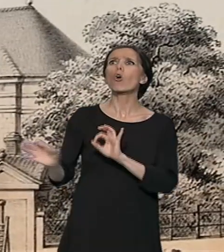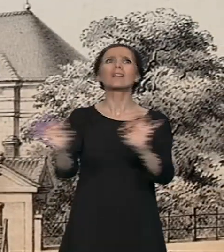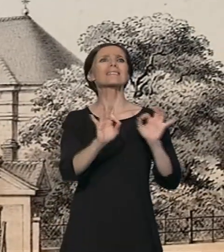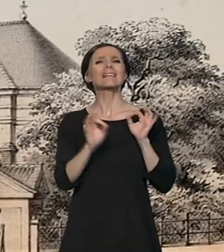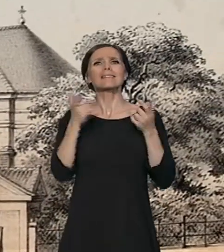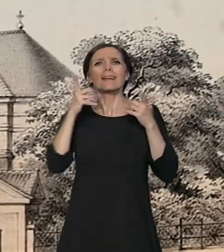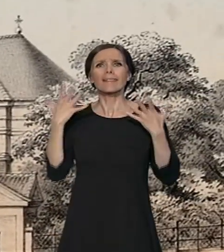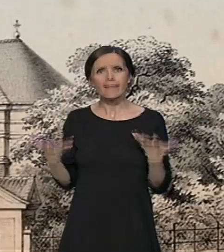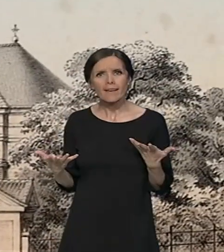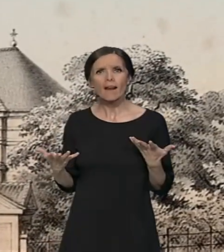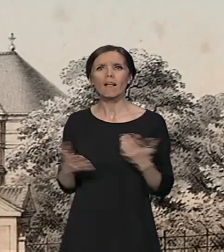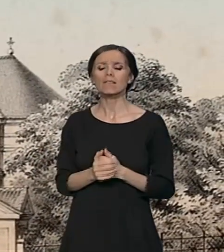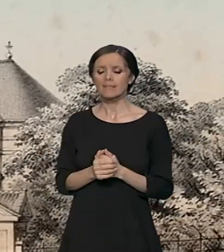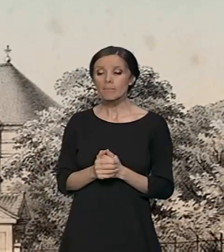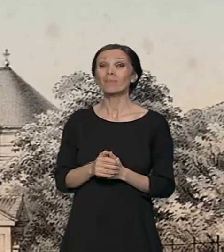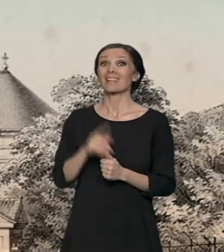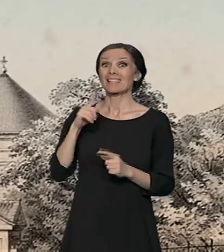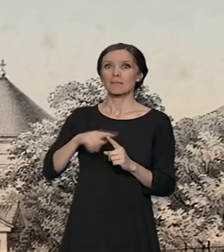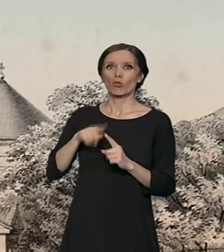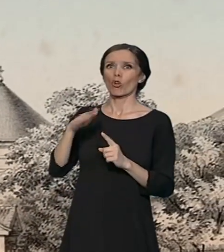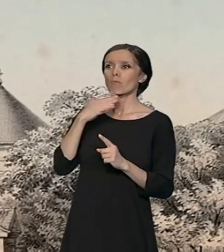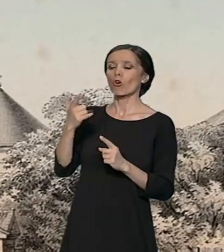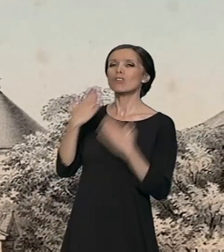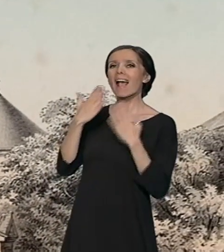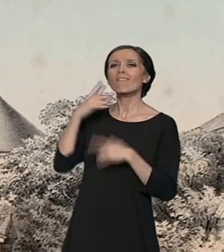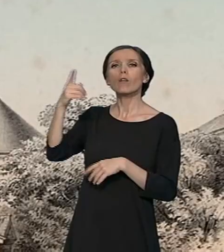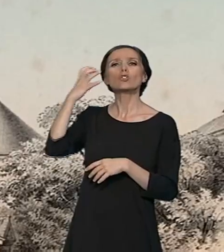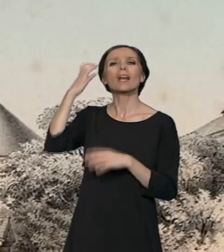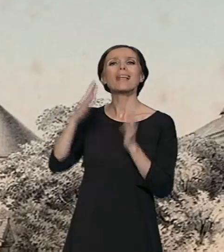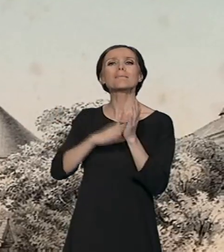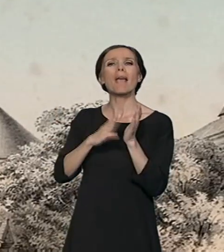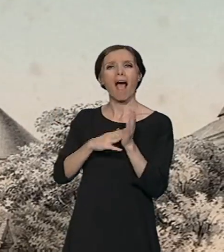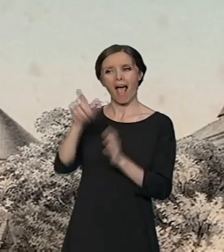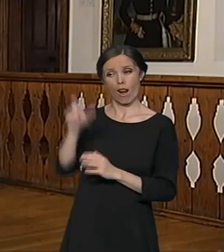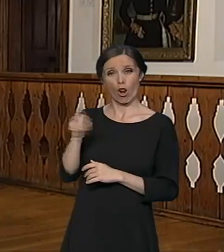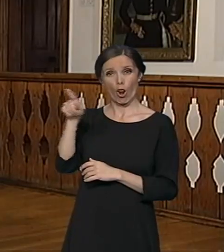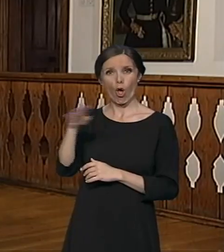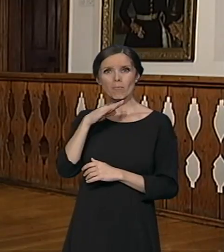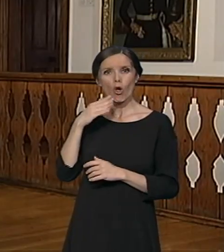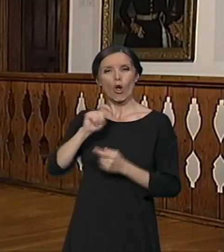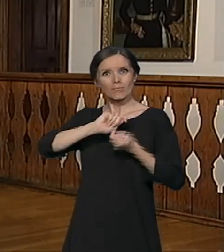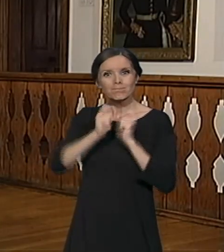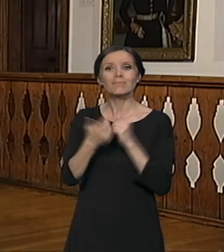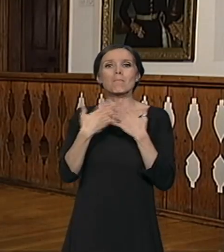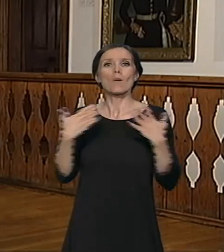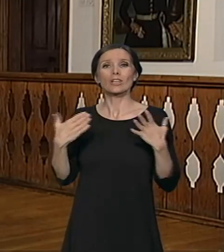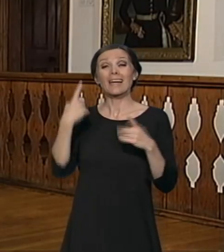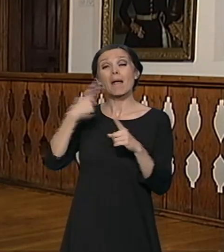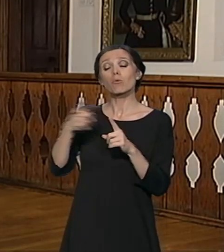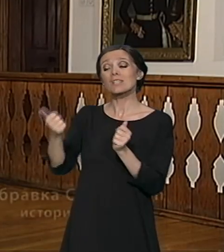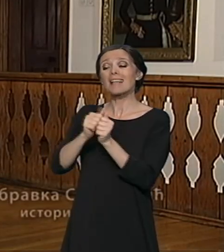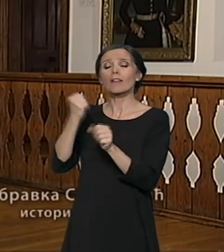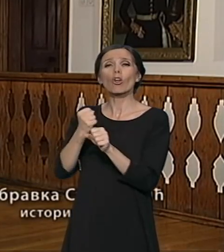I to je ta ogromna modernizatorska uloga kneza Mihajla i njegovog arhitekta